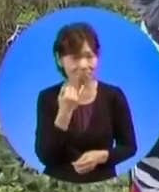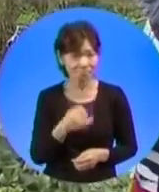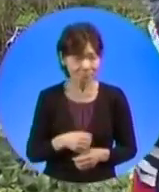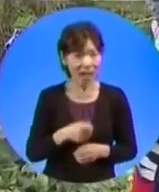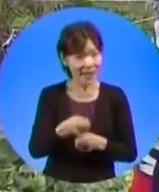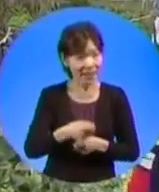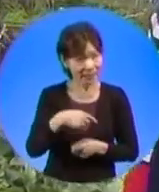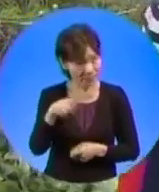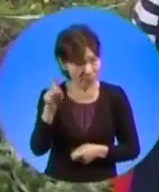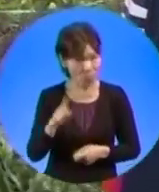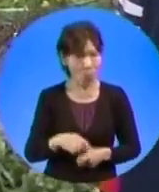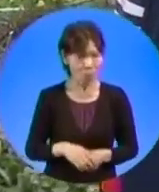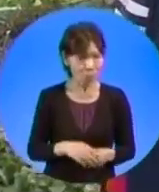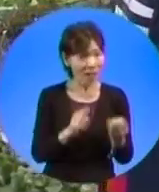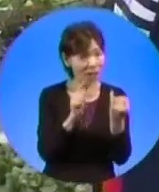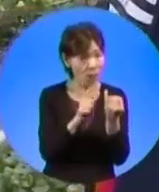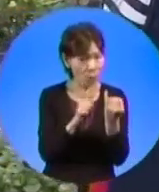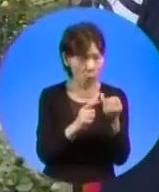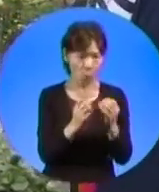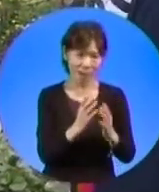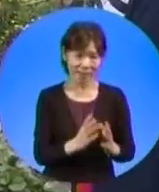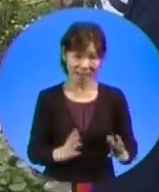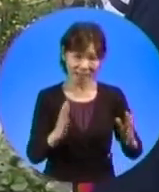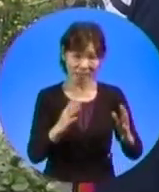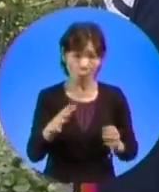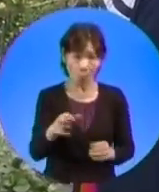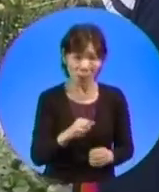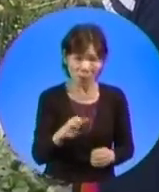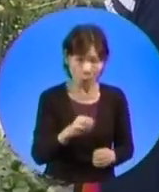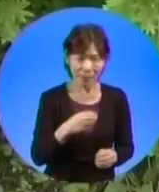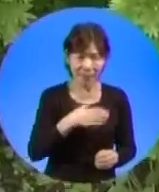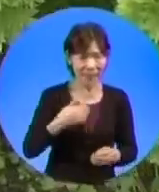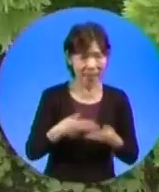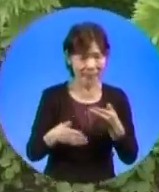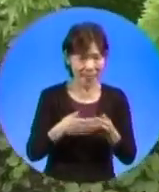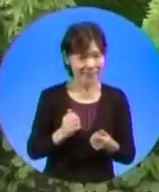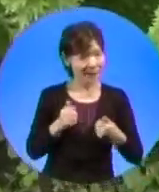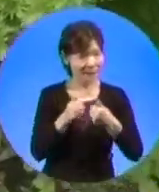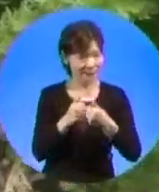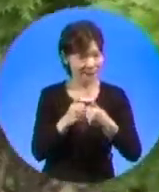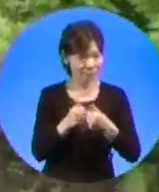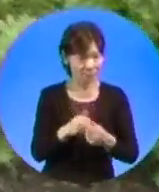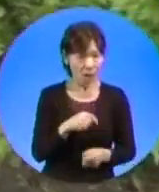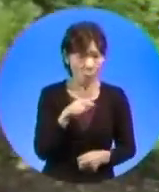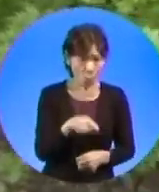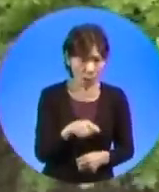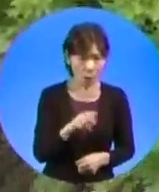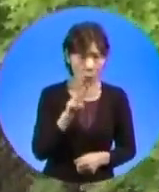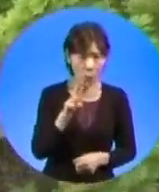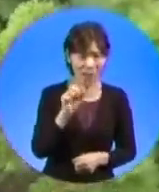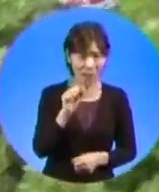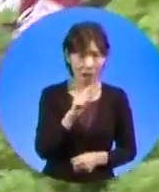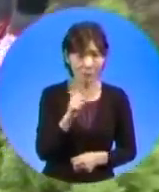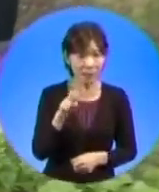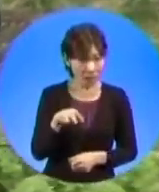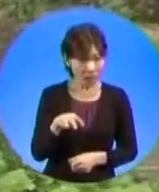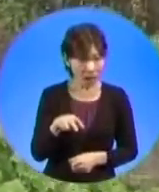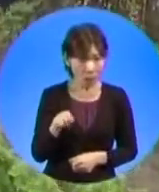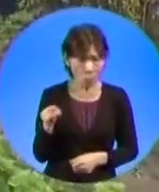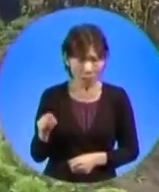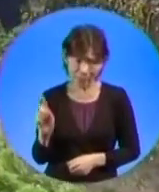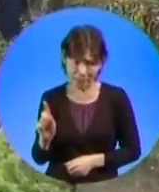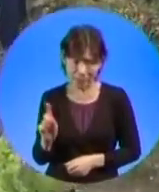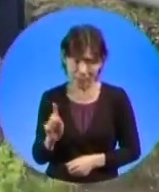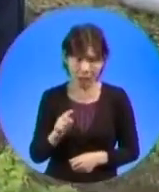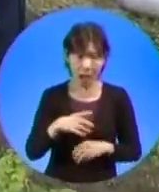い、ということで内藤さん、季節の野菜のもぎ取り体験に挑戦です。 わさびな、ほ う、行き